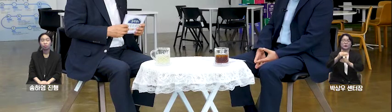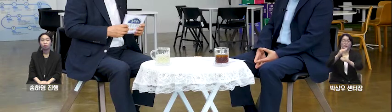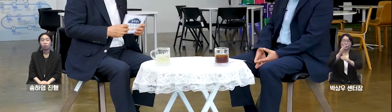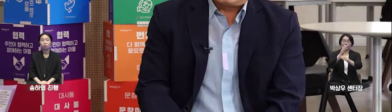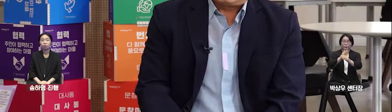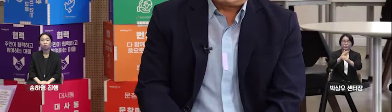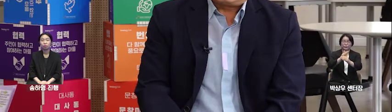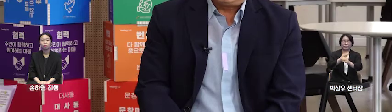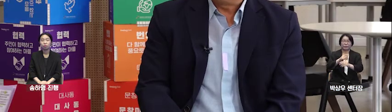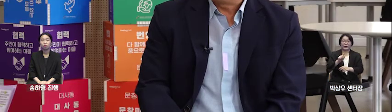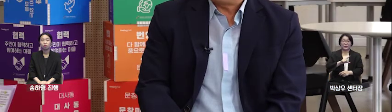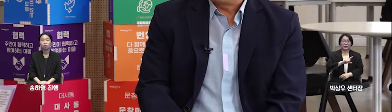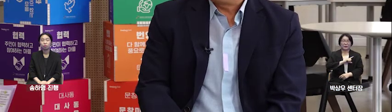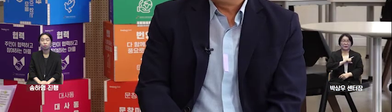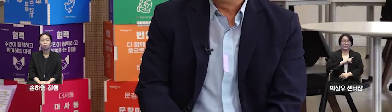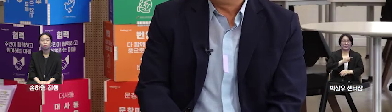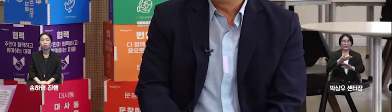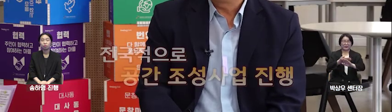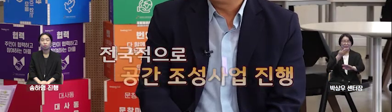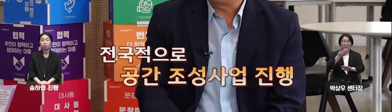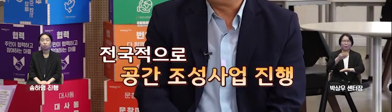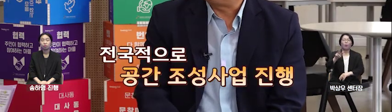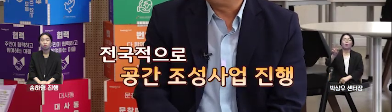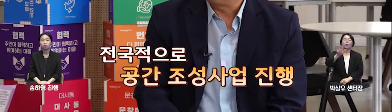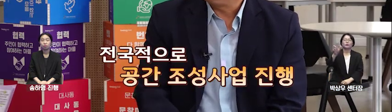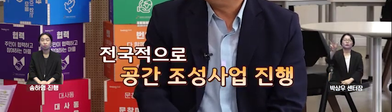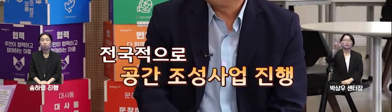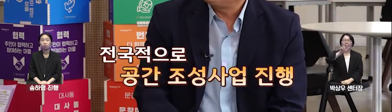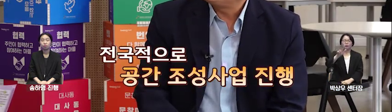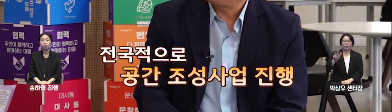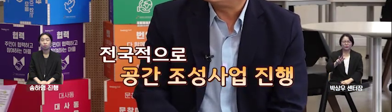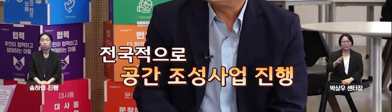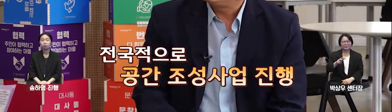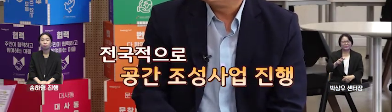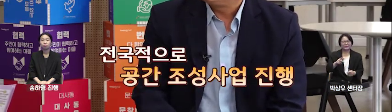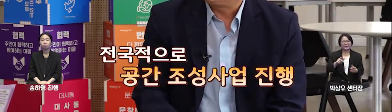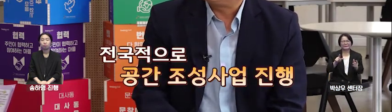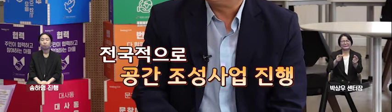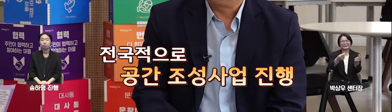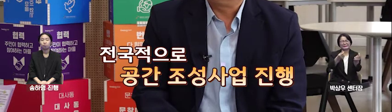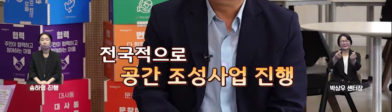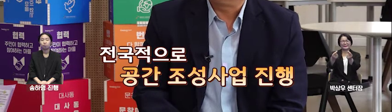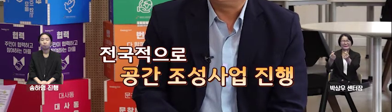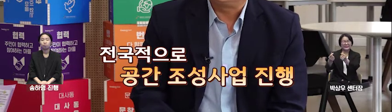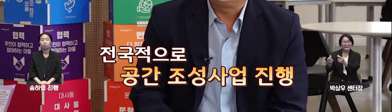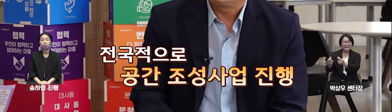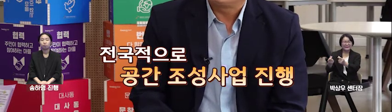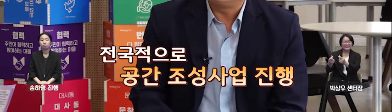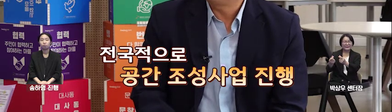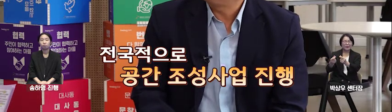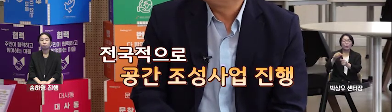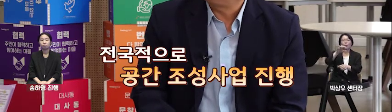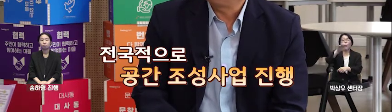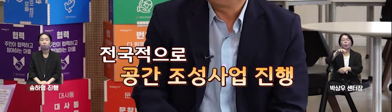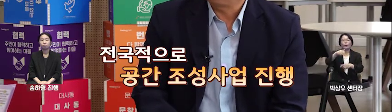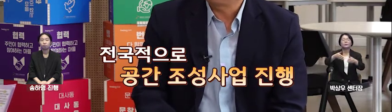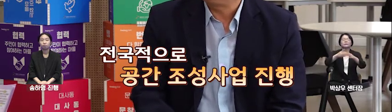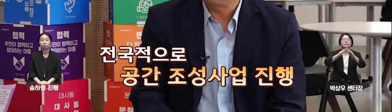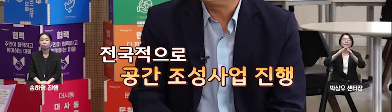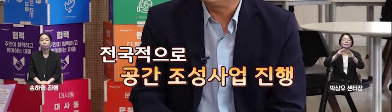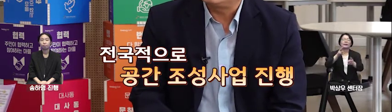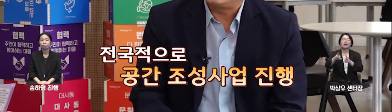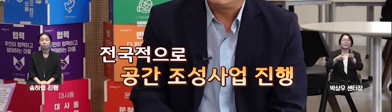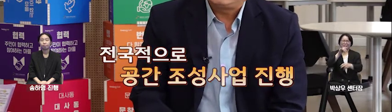있는데요. 이름은 달라도 전국적으로 이와 유사한 그 공간 조성 사업들을